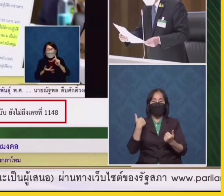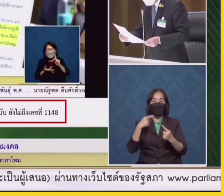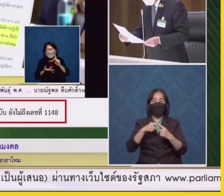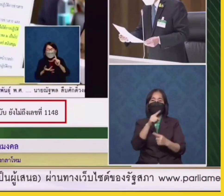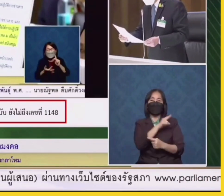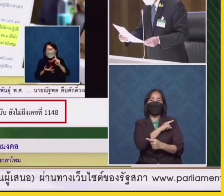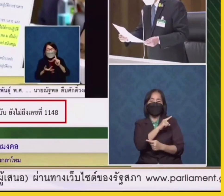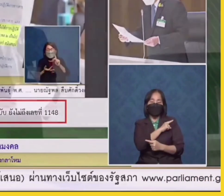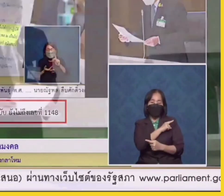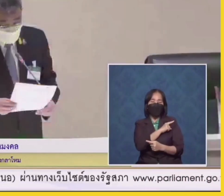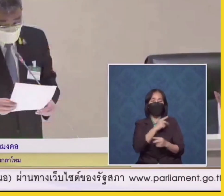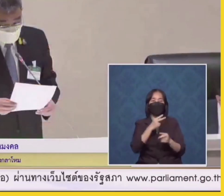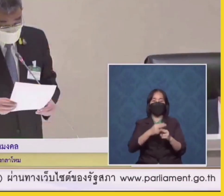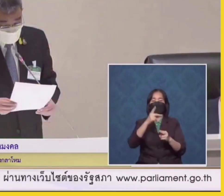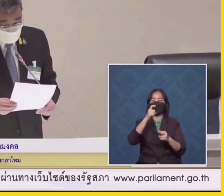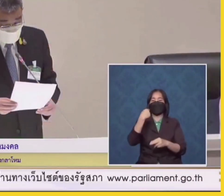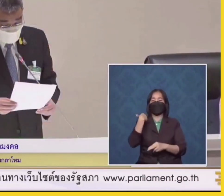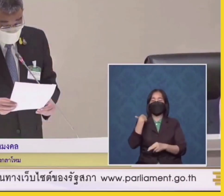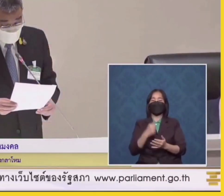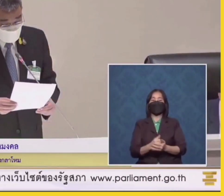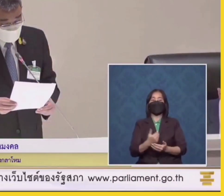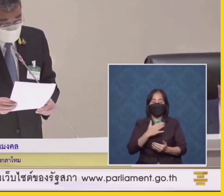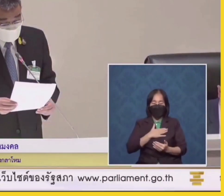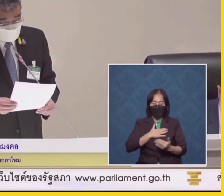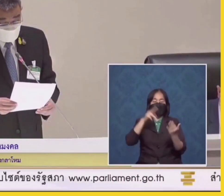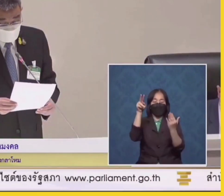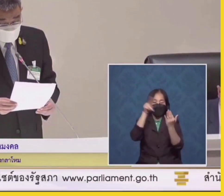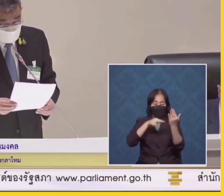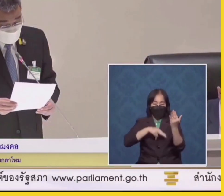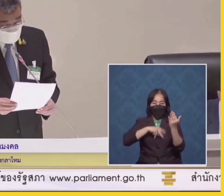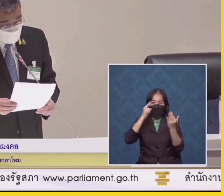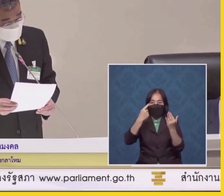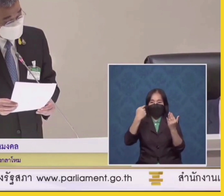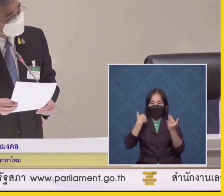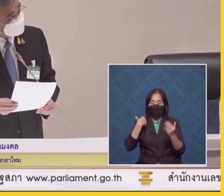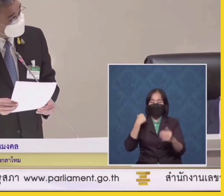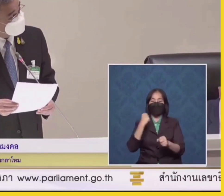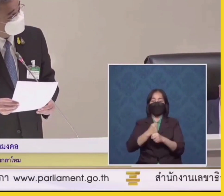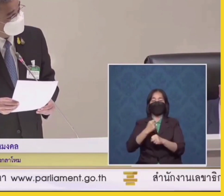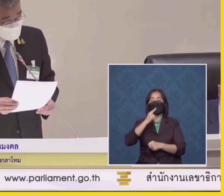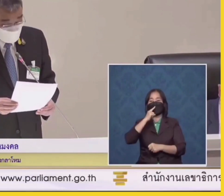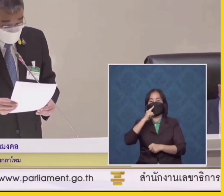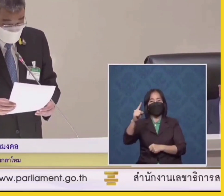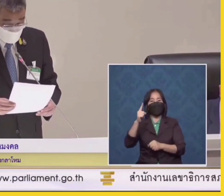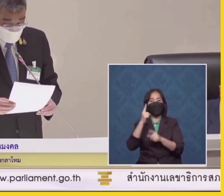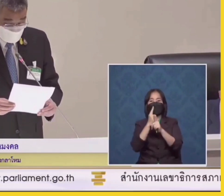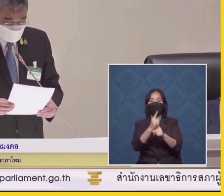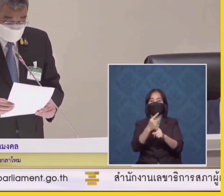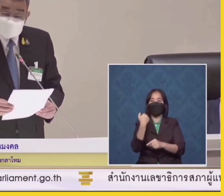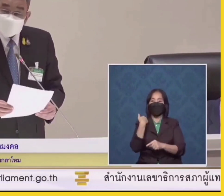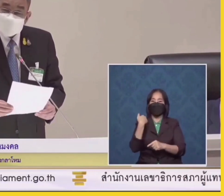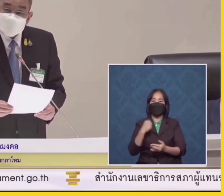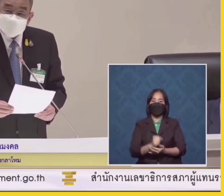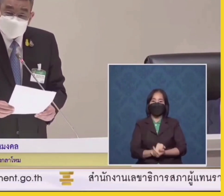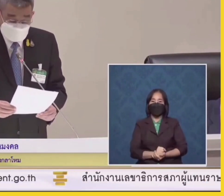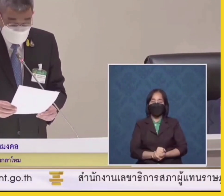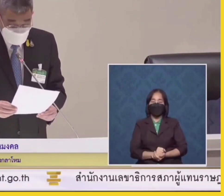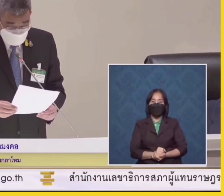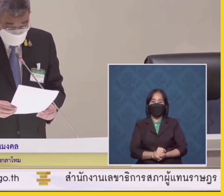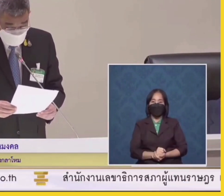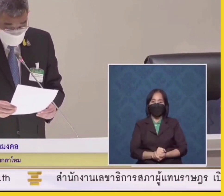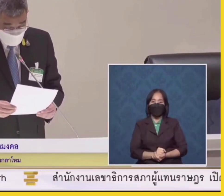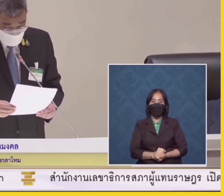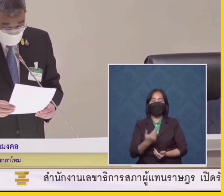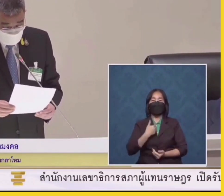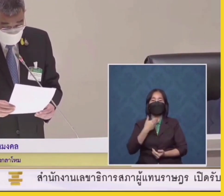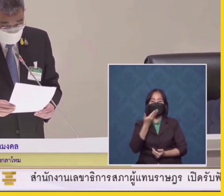ความสยหาย จะไดนำการตรวจสอบแล้วก็ดำเนิการตามเหสม ในสูที่อของต่อไปขอเรียนอกครั้ง